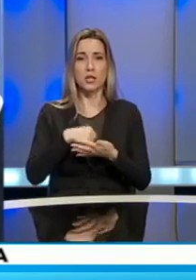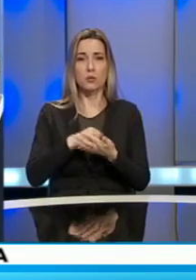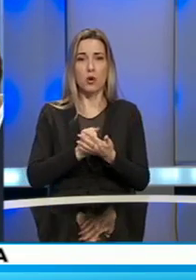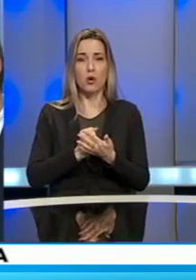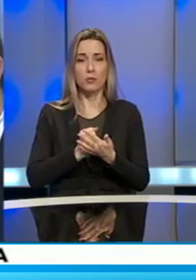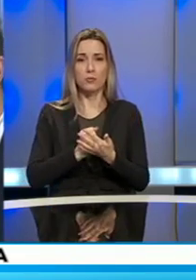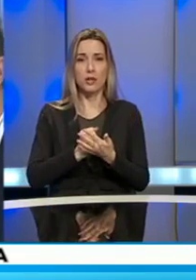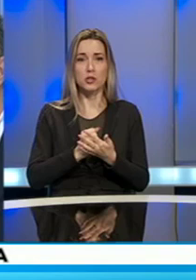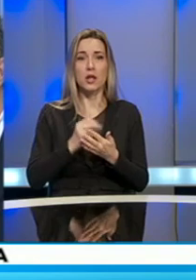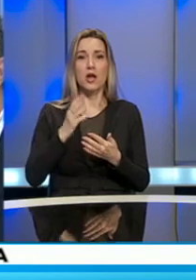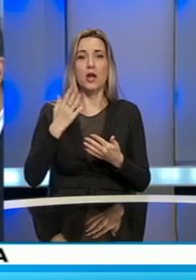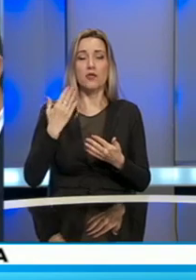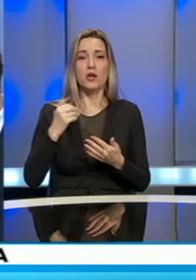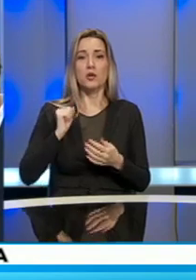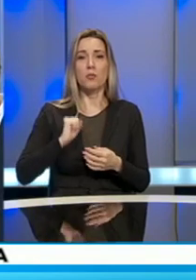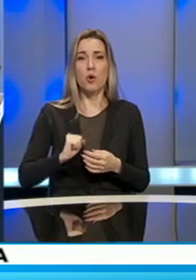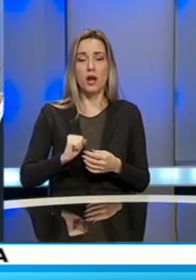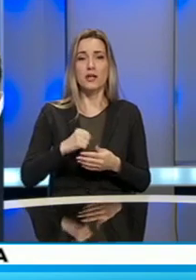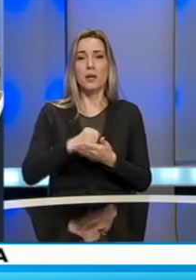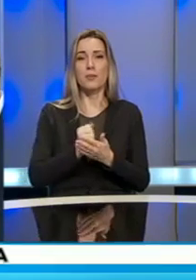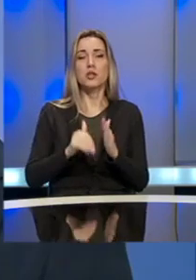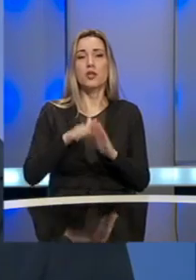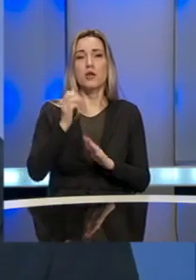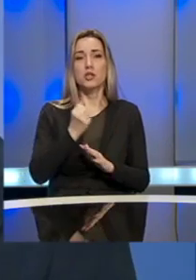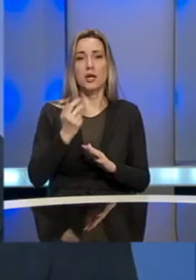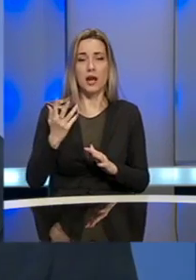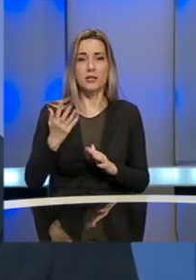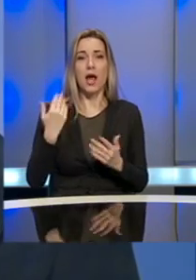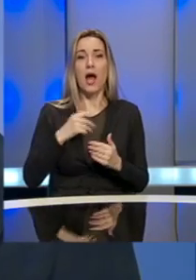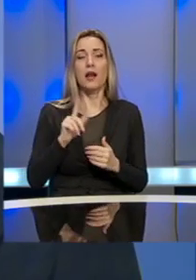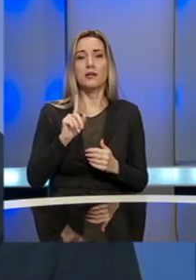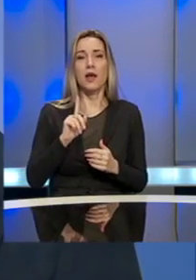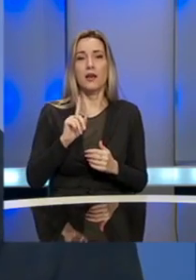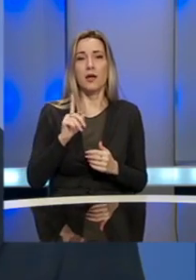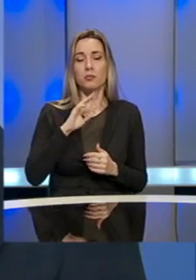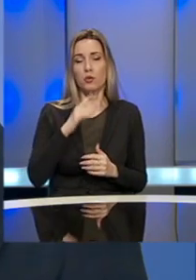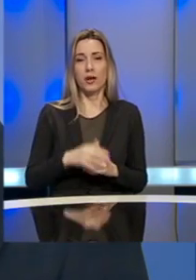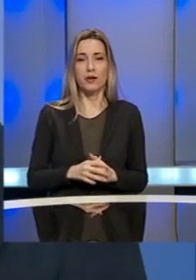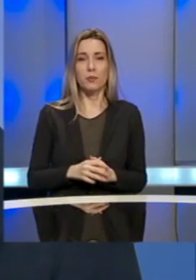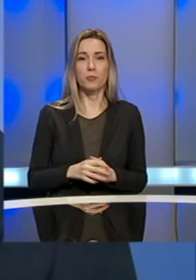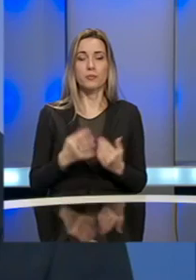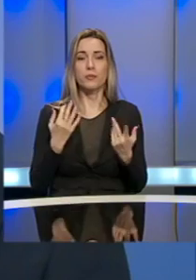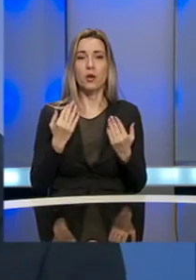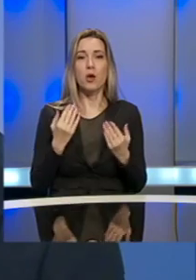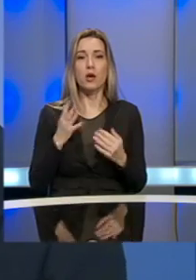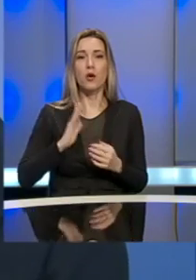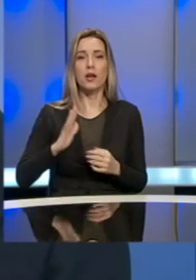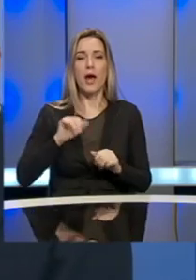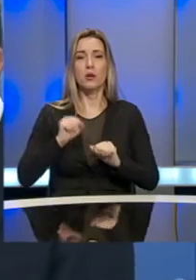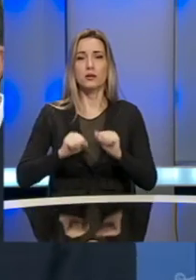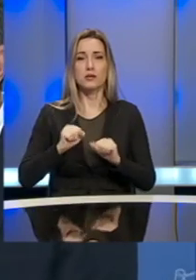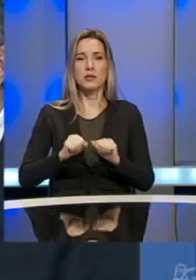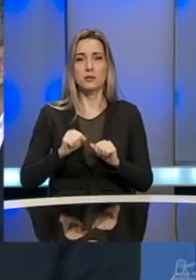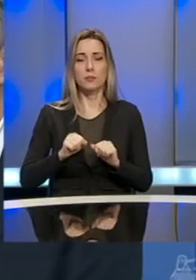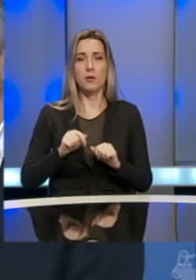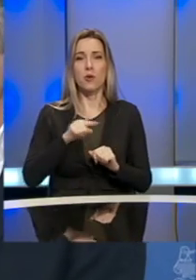nultog oboljelog, već morali zabilježiti još znatno veći rast. Ali evo, da ne ureknemo što naš narod kaže. Koliko je narod disciplinovan u cijeloj